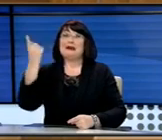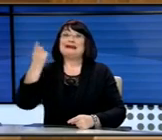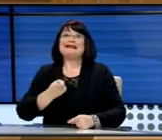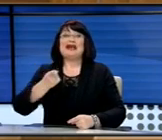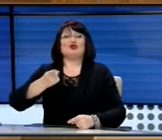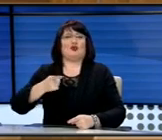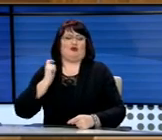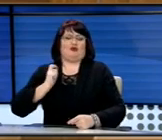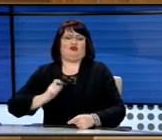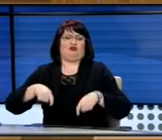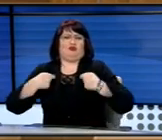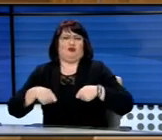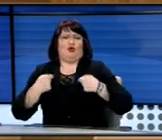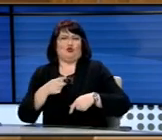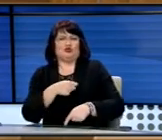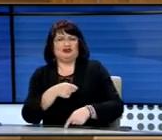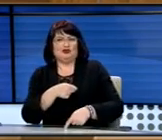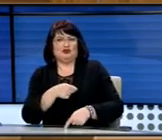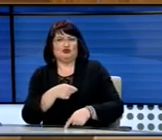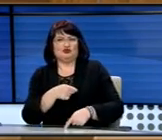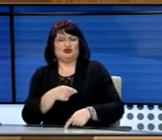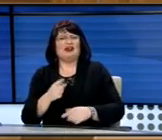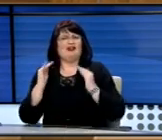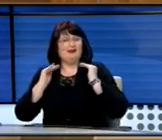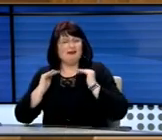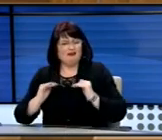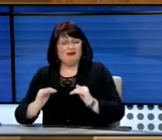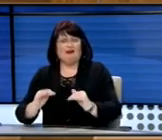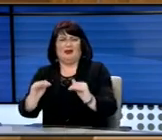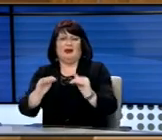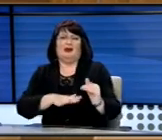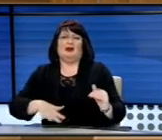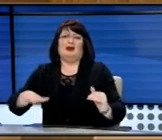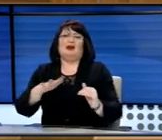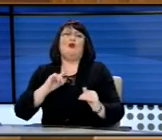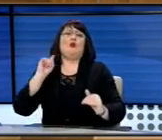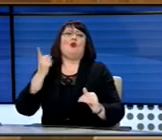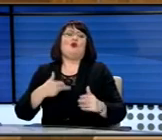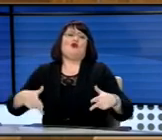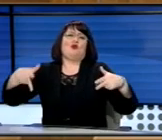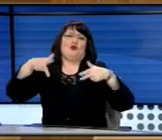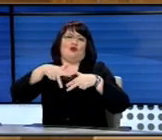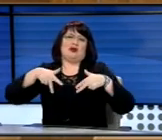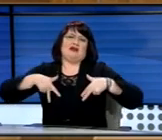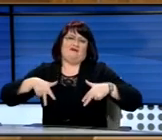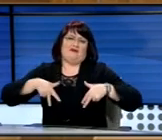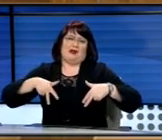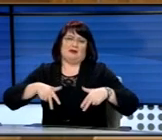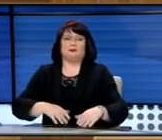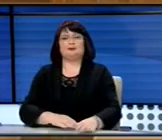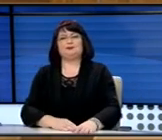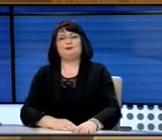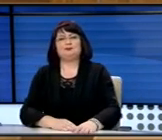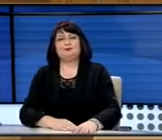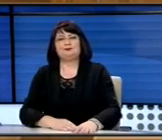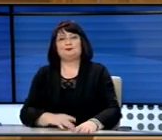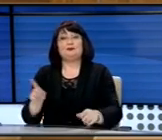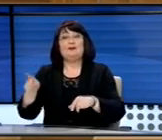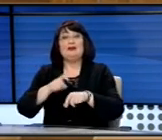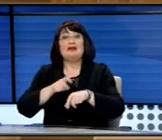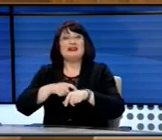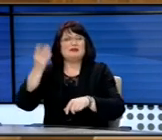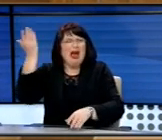το κεφάλαιο παραμένει σε όλες τις συνθήκες και με όλες τις κυβερνήσεις. Ακόμα και τώρα που η ακρίβεια